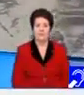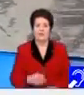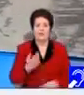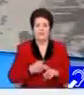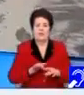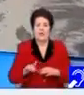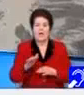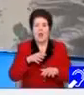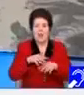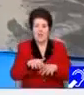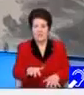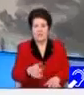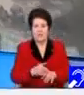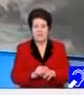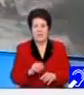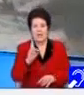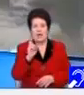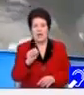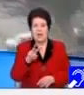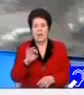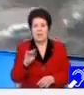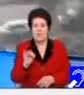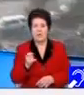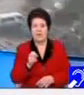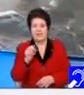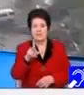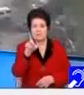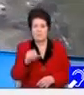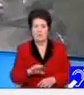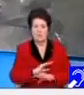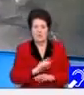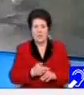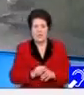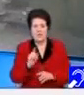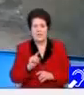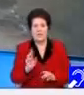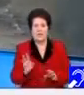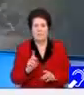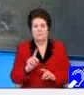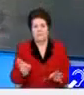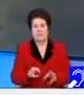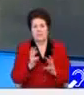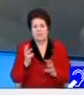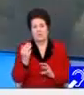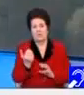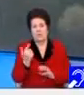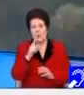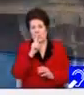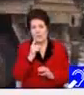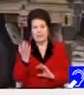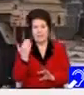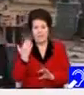Alunecările de teren din California au ucis cel puțin 13 oameni într-o zonă deja devastată de incendii de vegetație luna trecută.